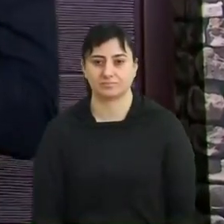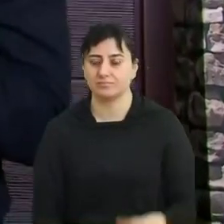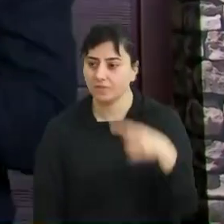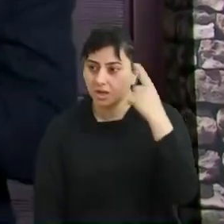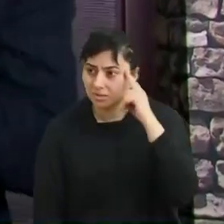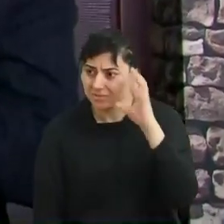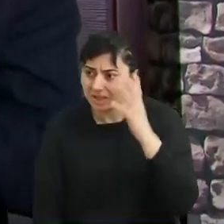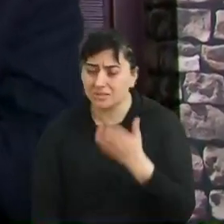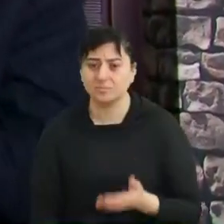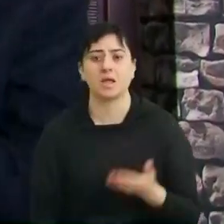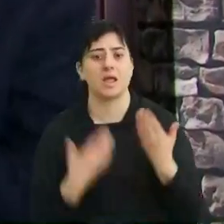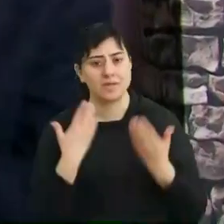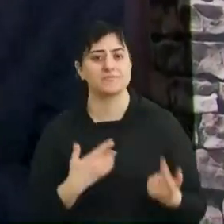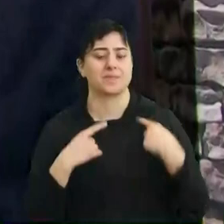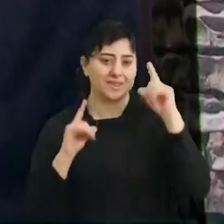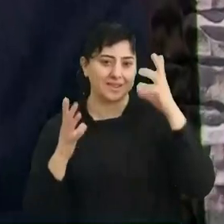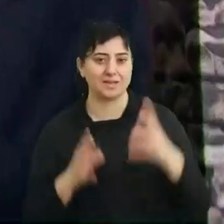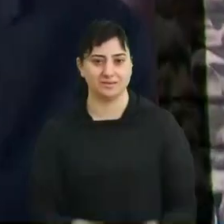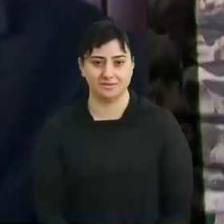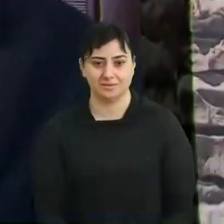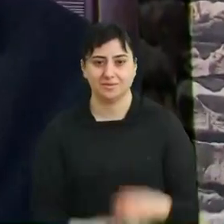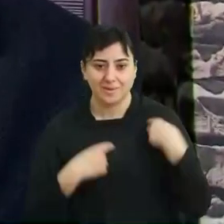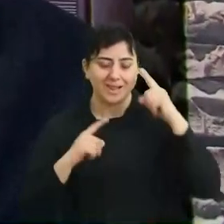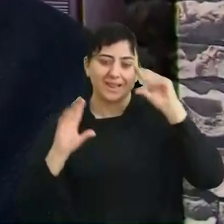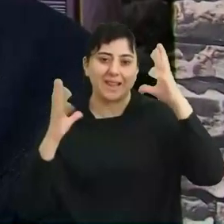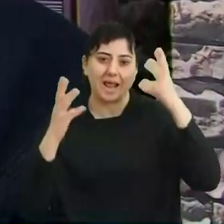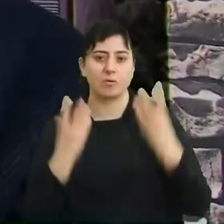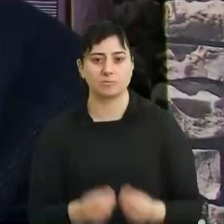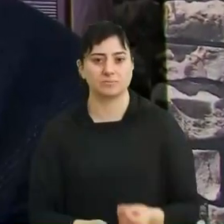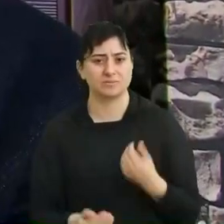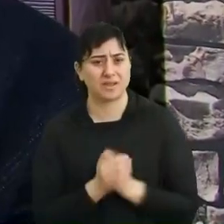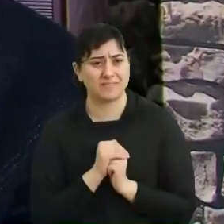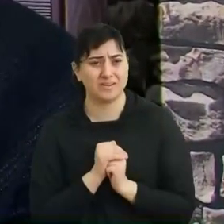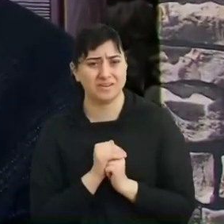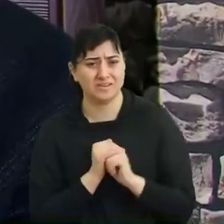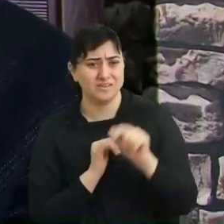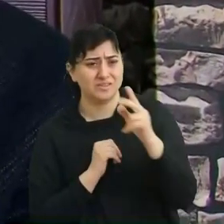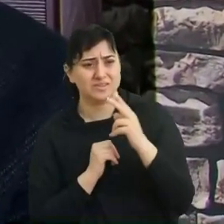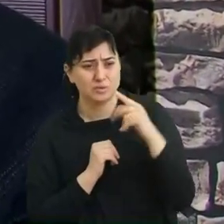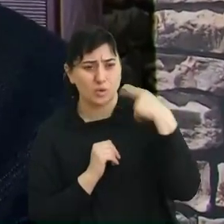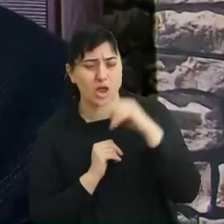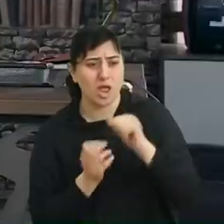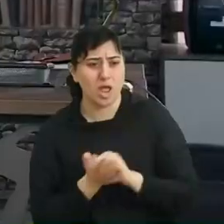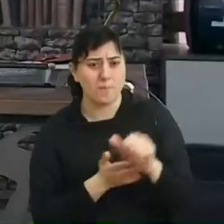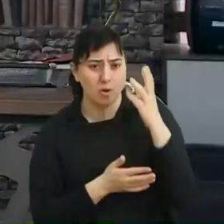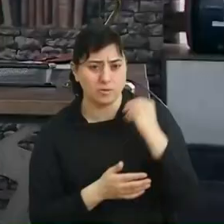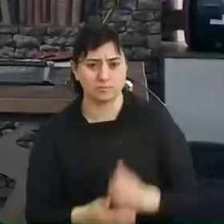ödlek bir halde kapıdan kafasını uzattı. Ben deliyim. Eyvah. Rüyam her şeyi